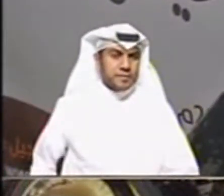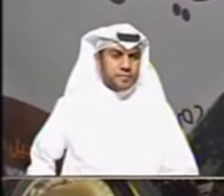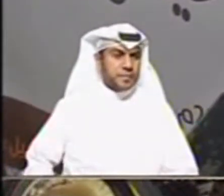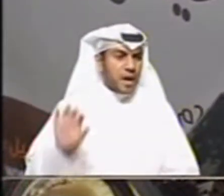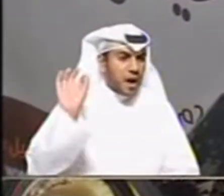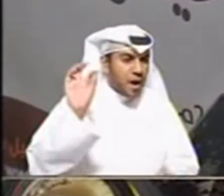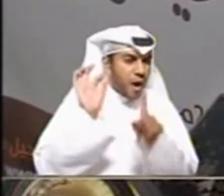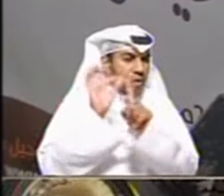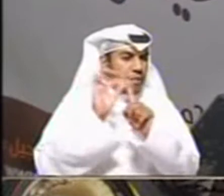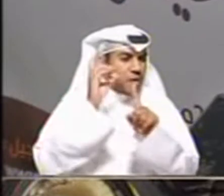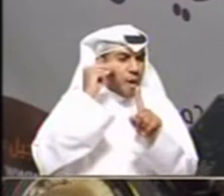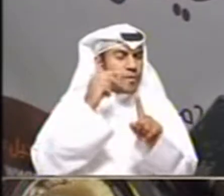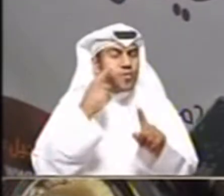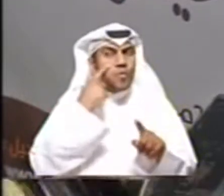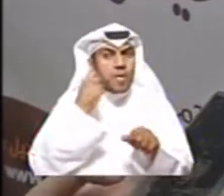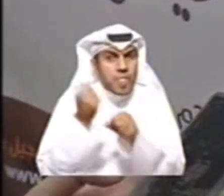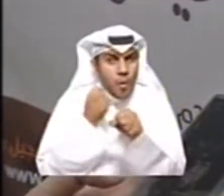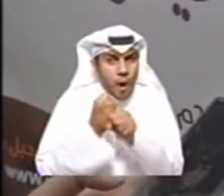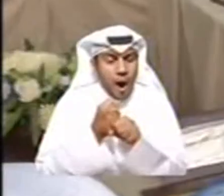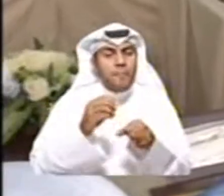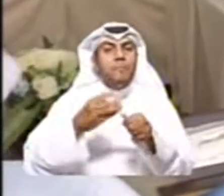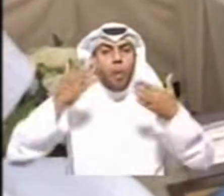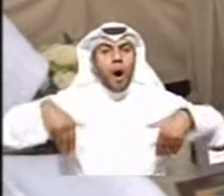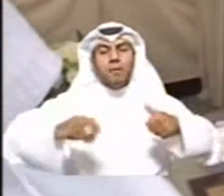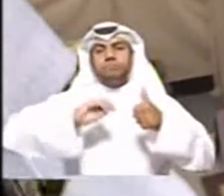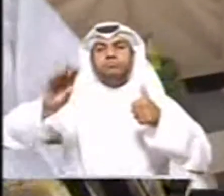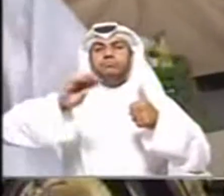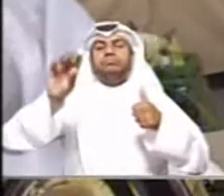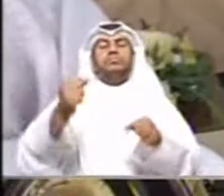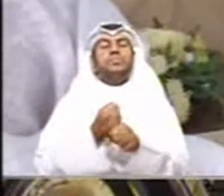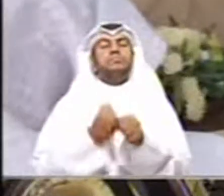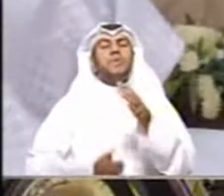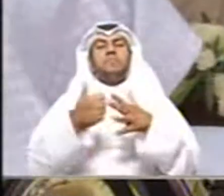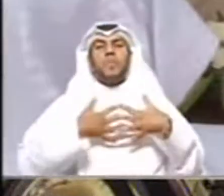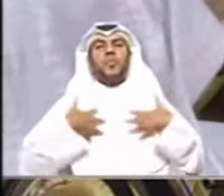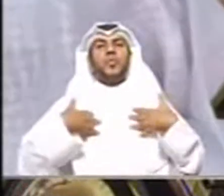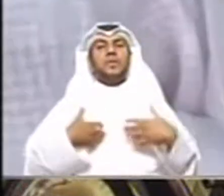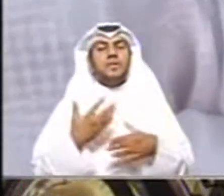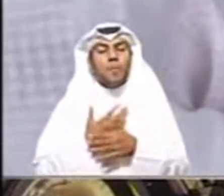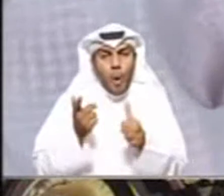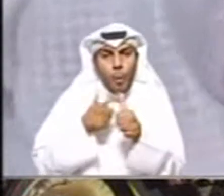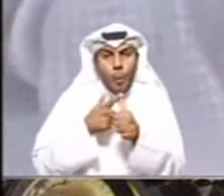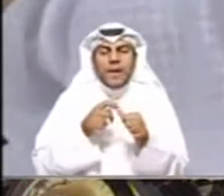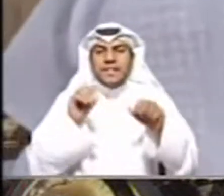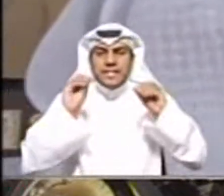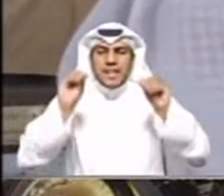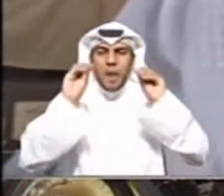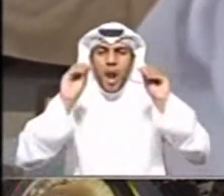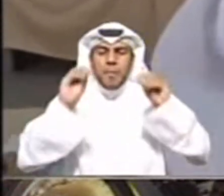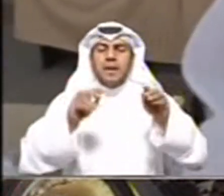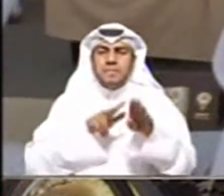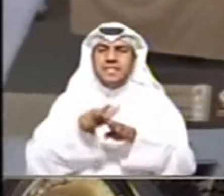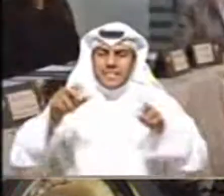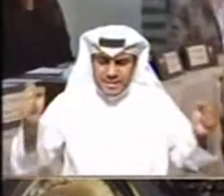في أماكن تضمن لهم إنتاجية وكفاءة عمل. ويتأتى ذلك من خلال مبادرة معهد البناء البشري لتدريب فئة